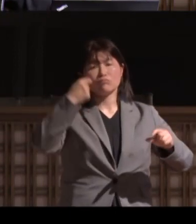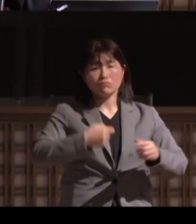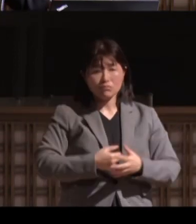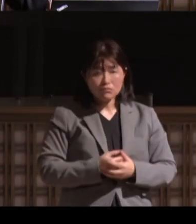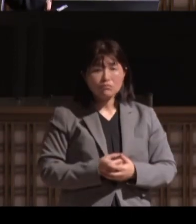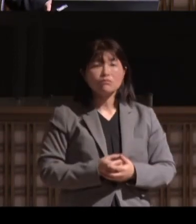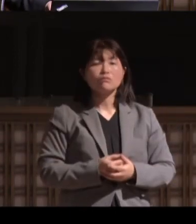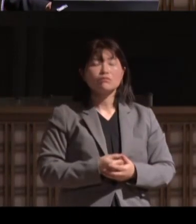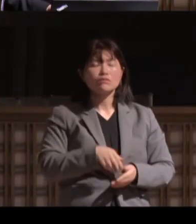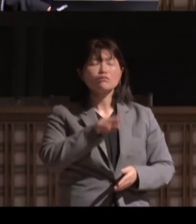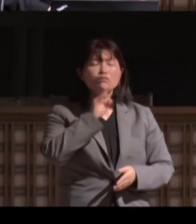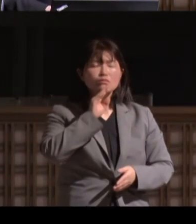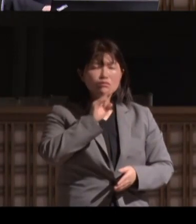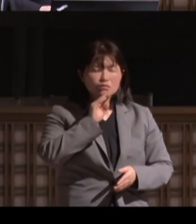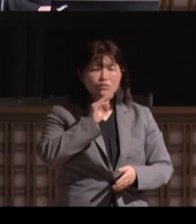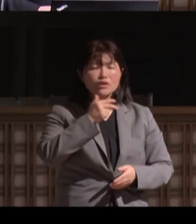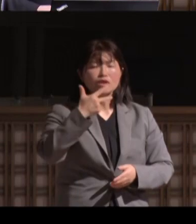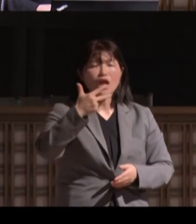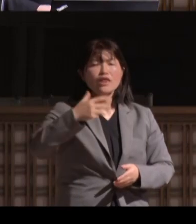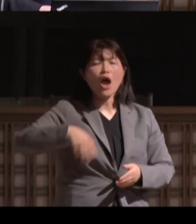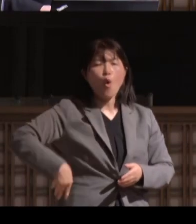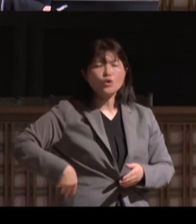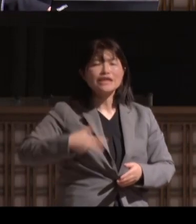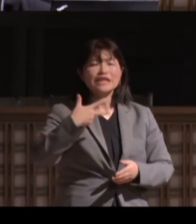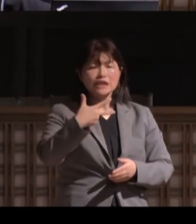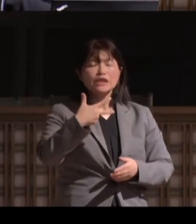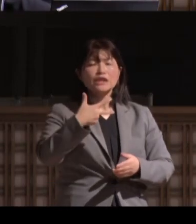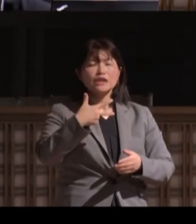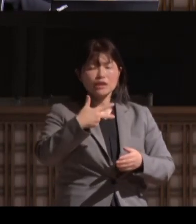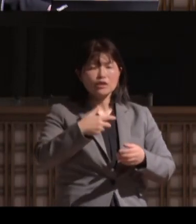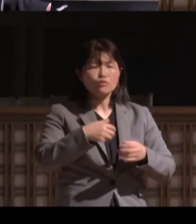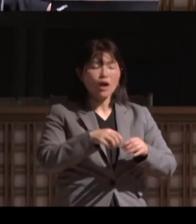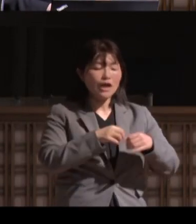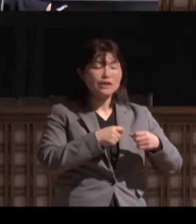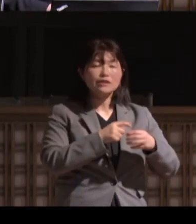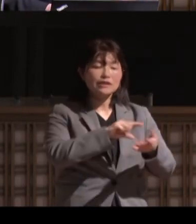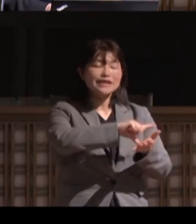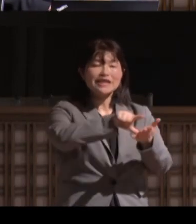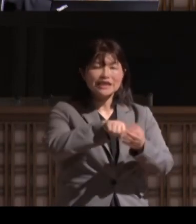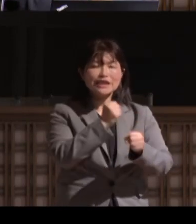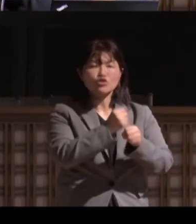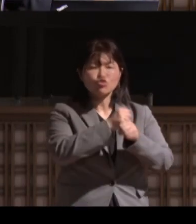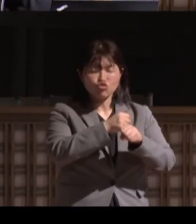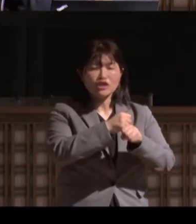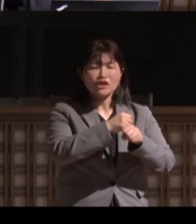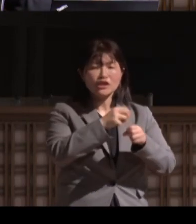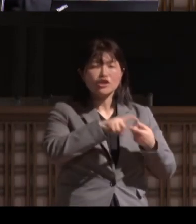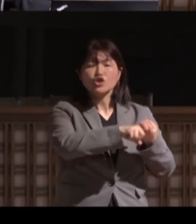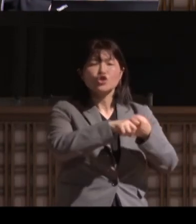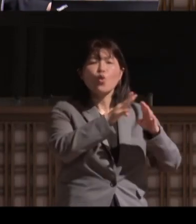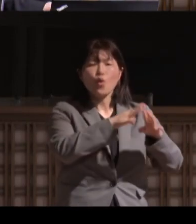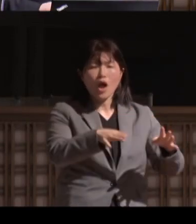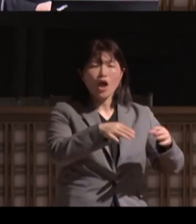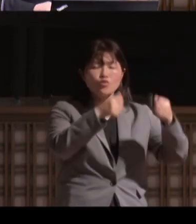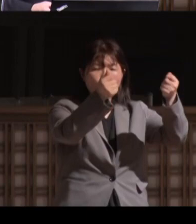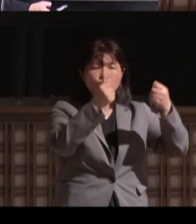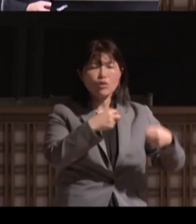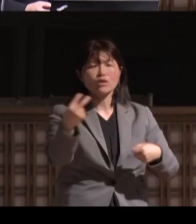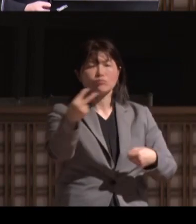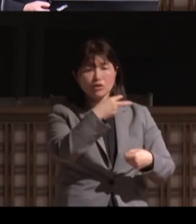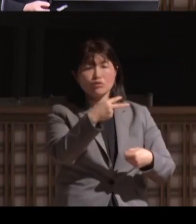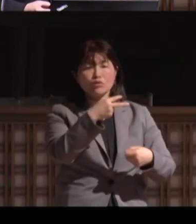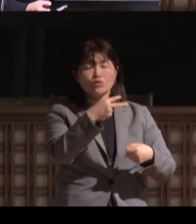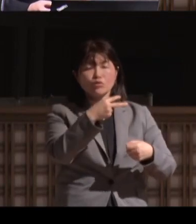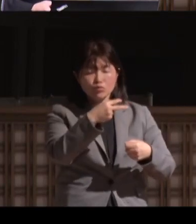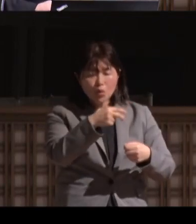ますえ実際ですね七尾市のえ地域づり協議会って言うんですけど地域運営組織のホームページをご覧ください